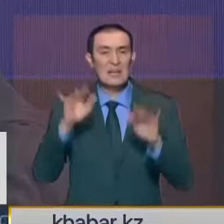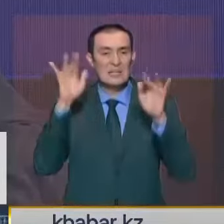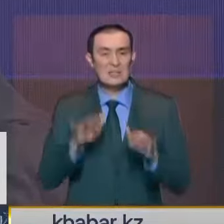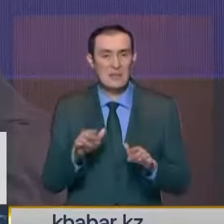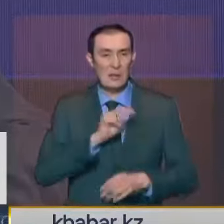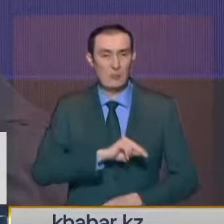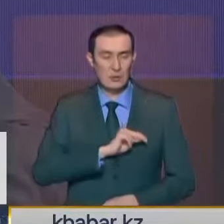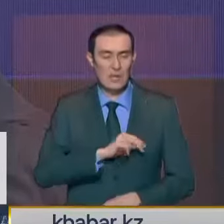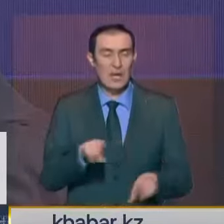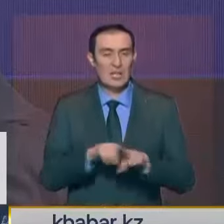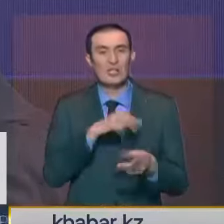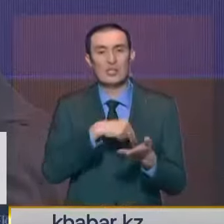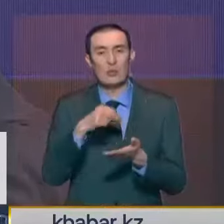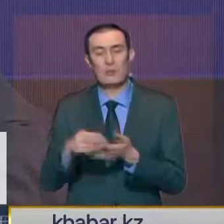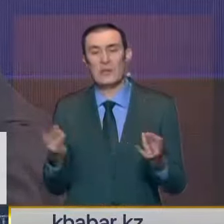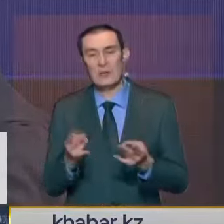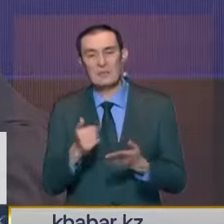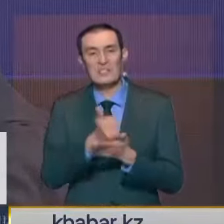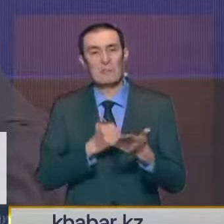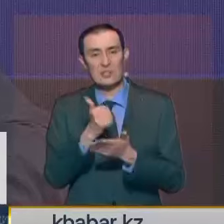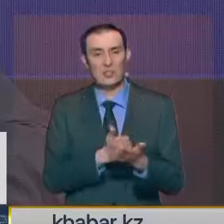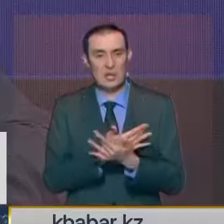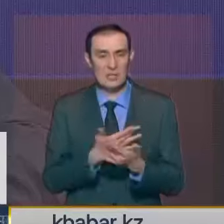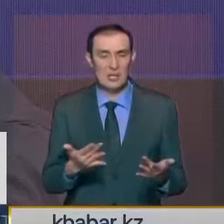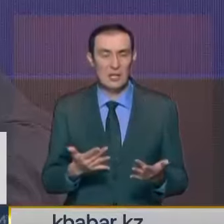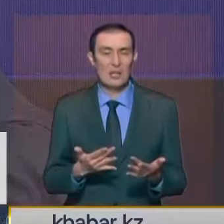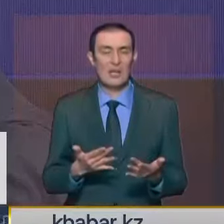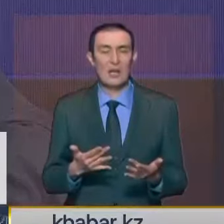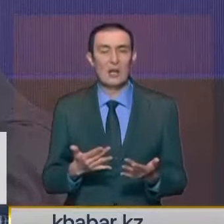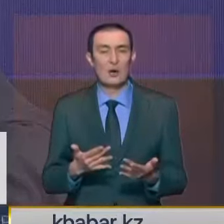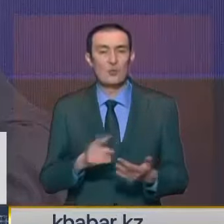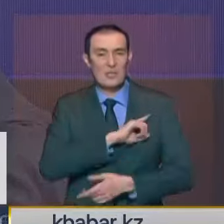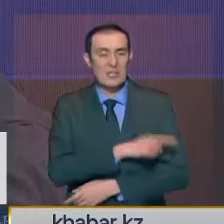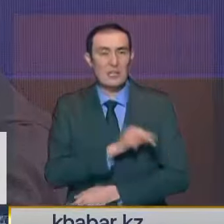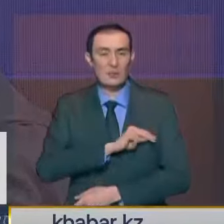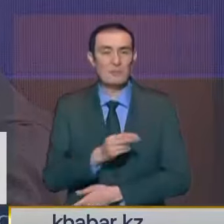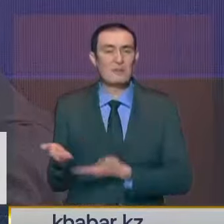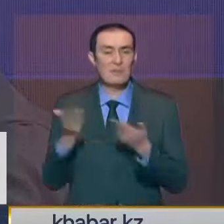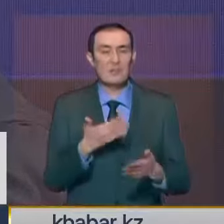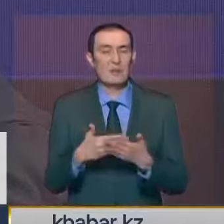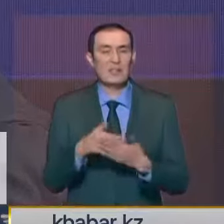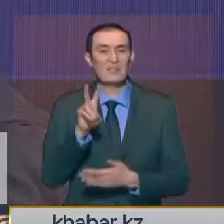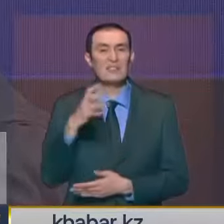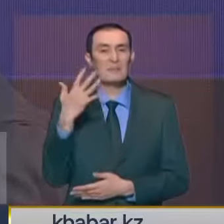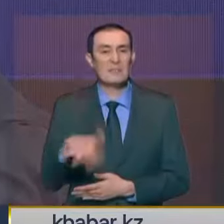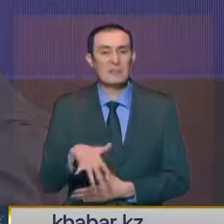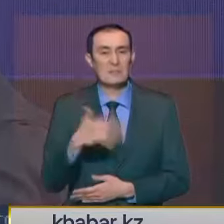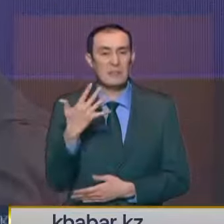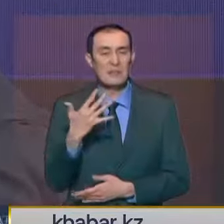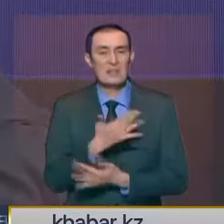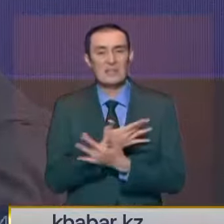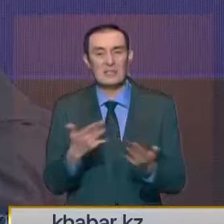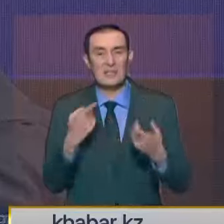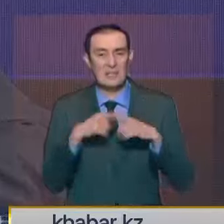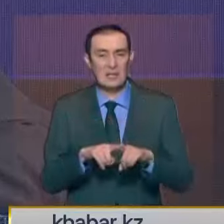содержания а также закуплено необходимое запасной части для усиления парка дополнительно привлечено порядка 255 единиц